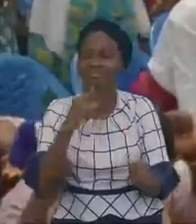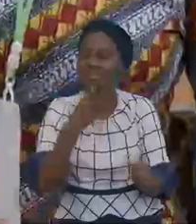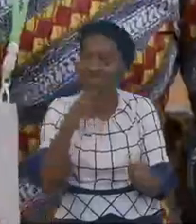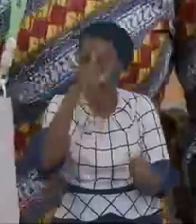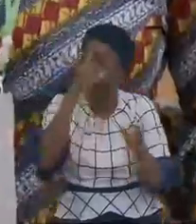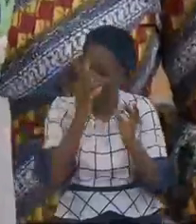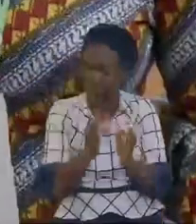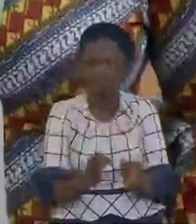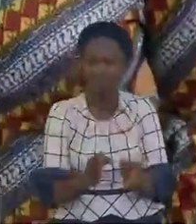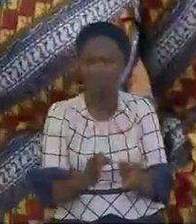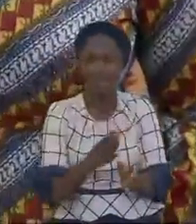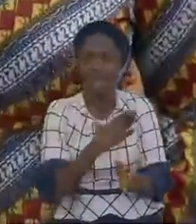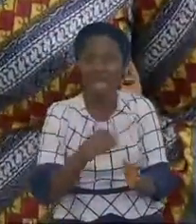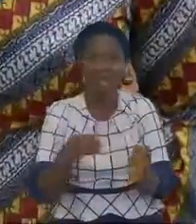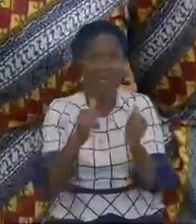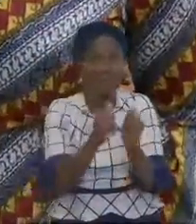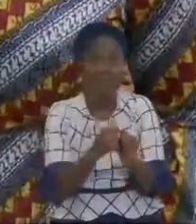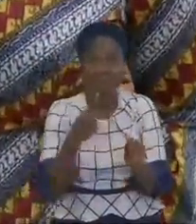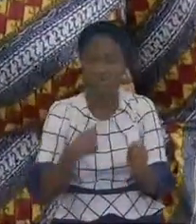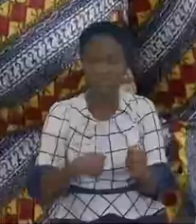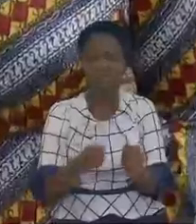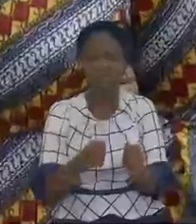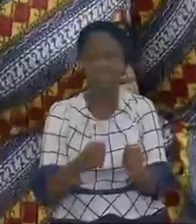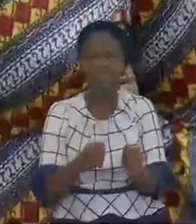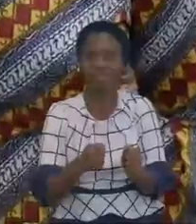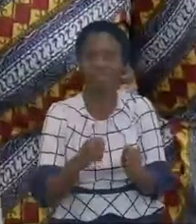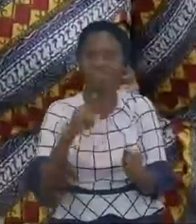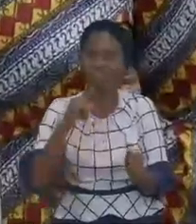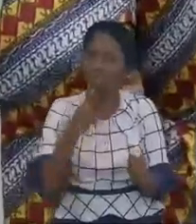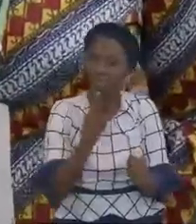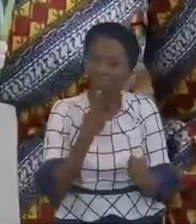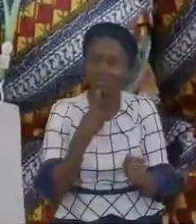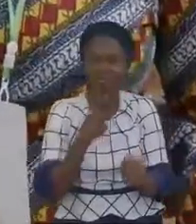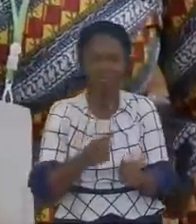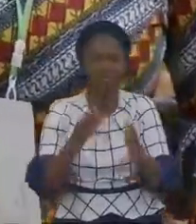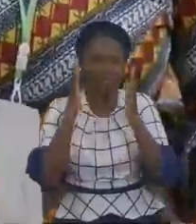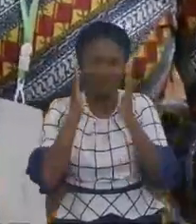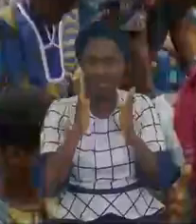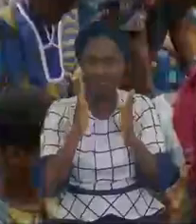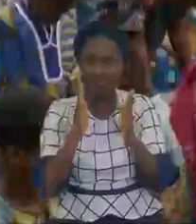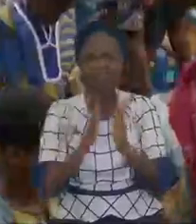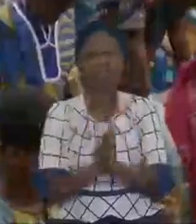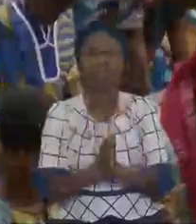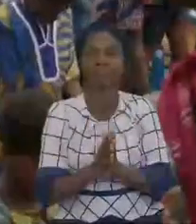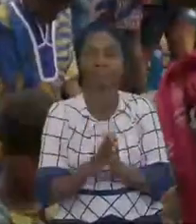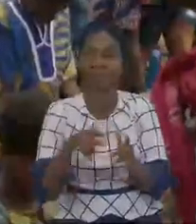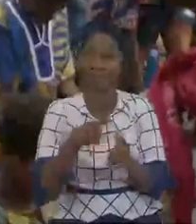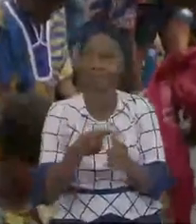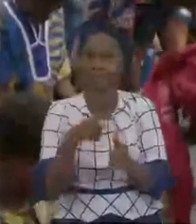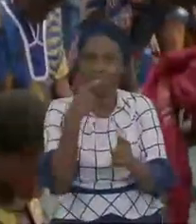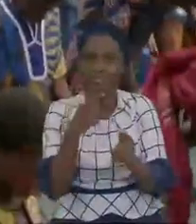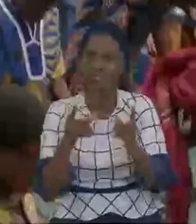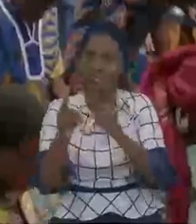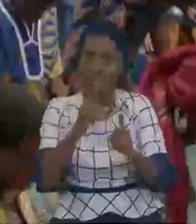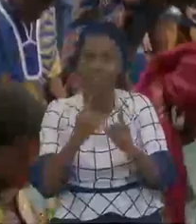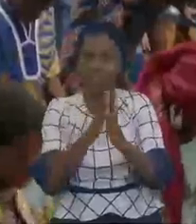Et avec une dédicace, une dévotion fortifiée, en disant, Seigneur, me voici. Si